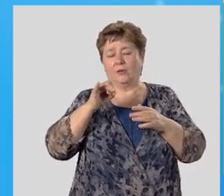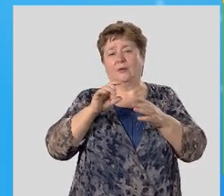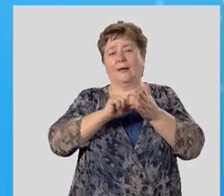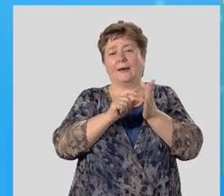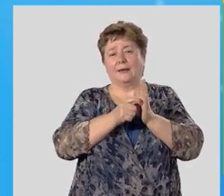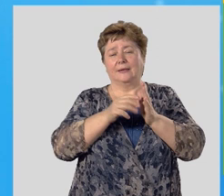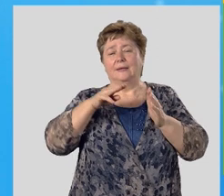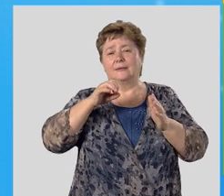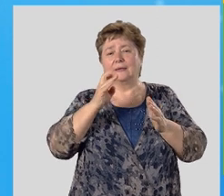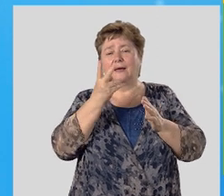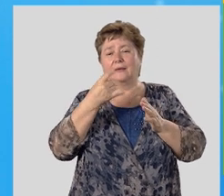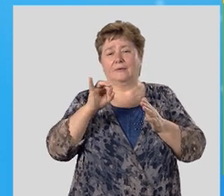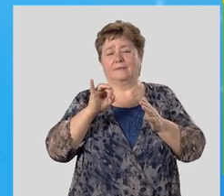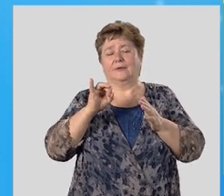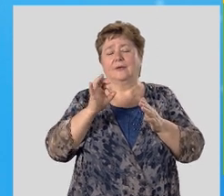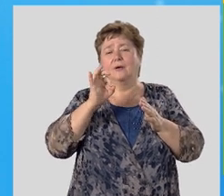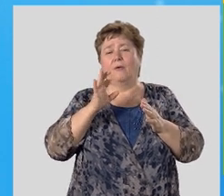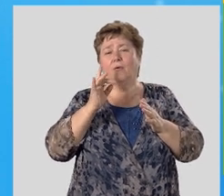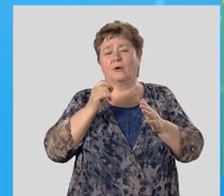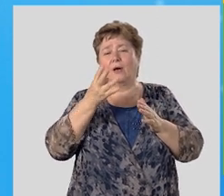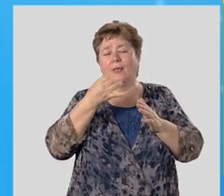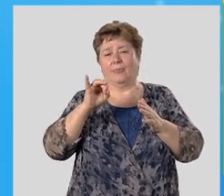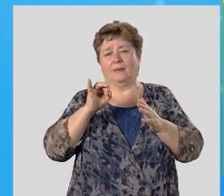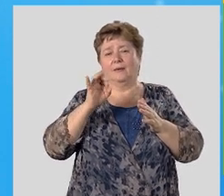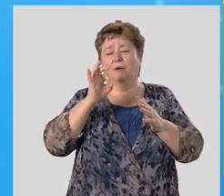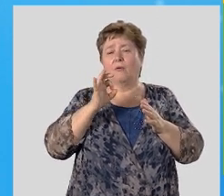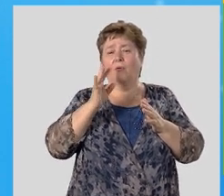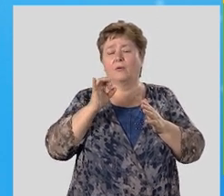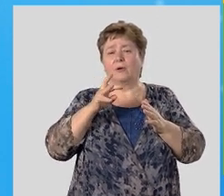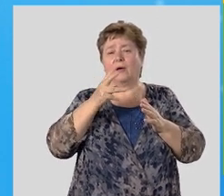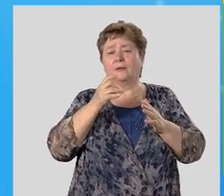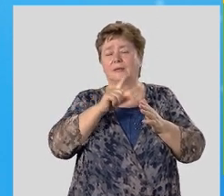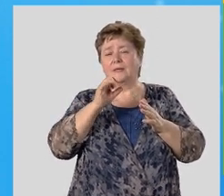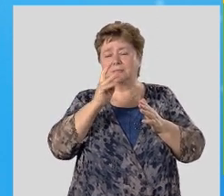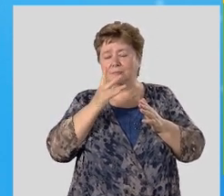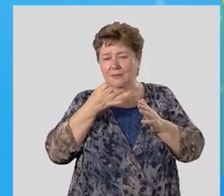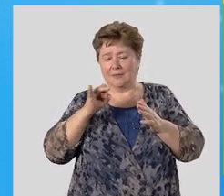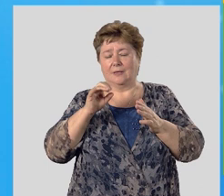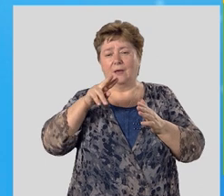органоидно-клеточный, тканевый, органный, организменный,